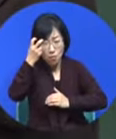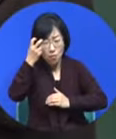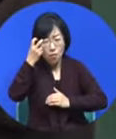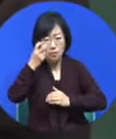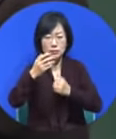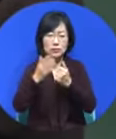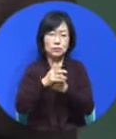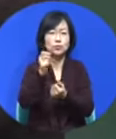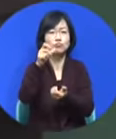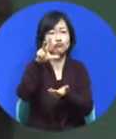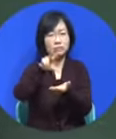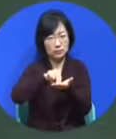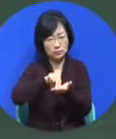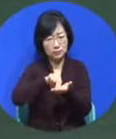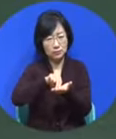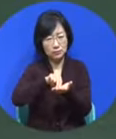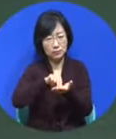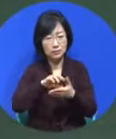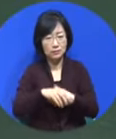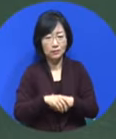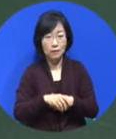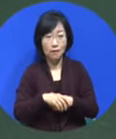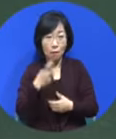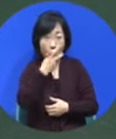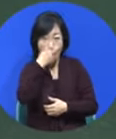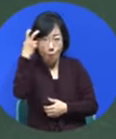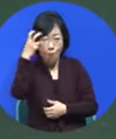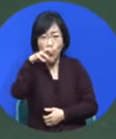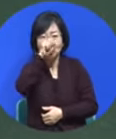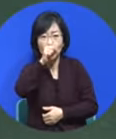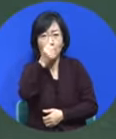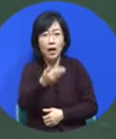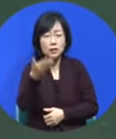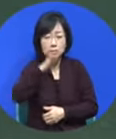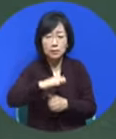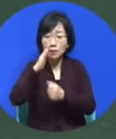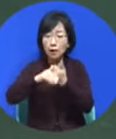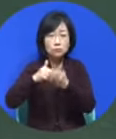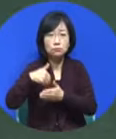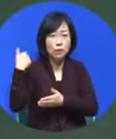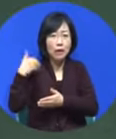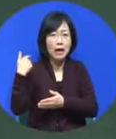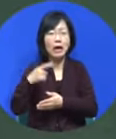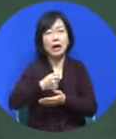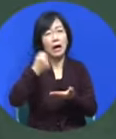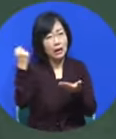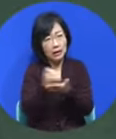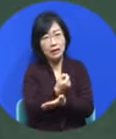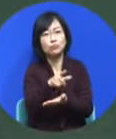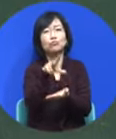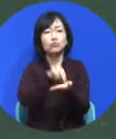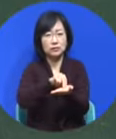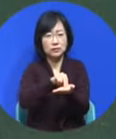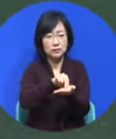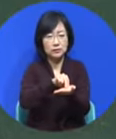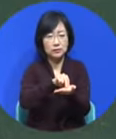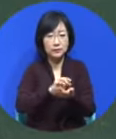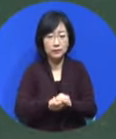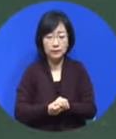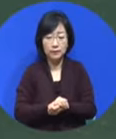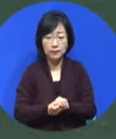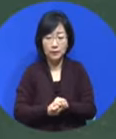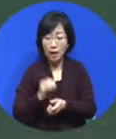다릅니다 이게 장점이자 단점이기도 합니다 그래서 하나님을 알지